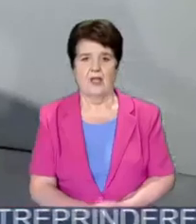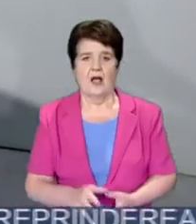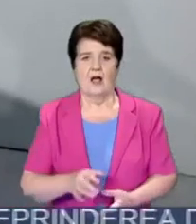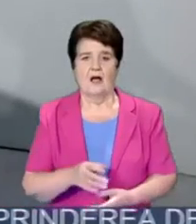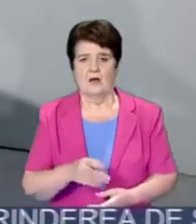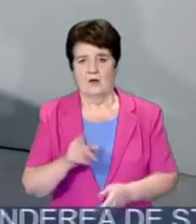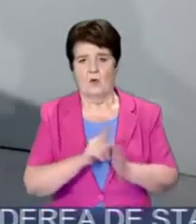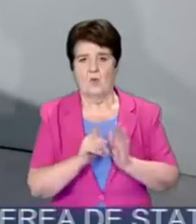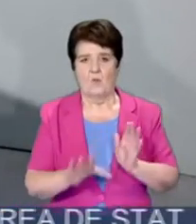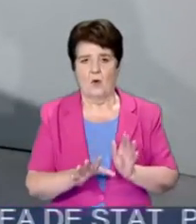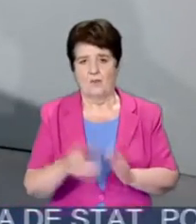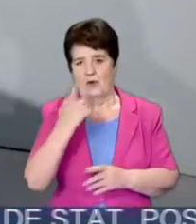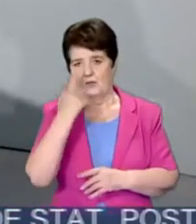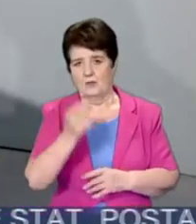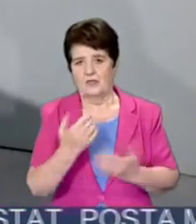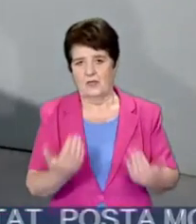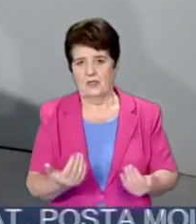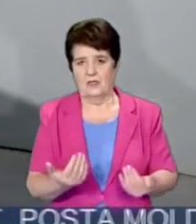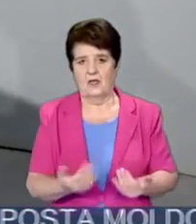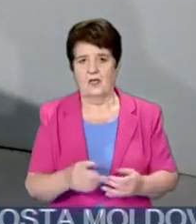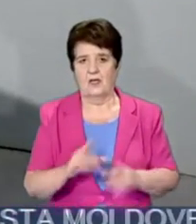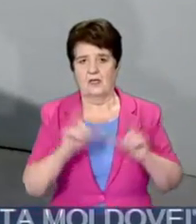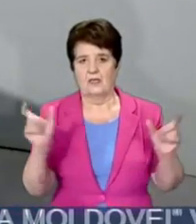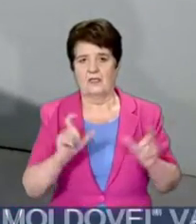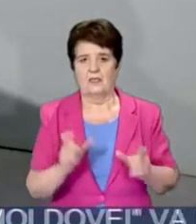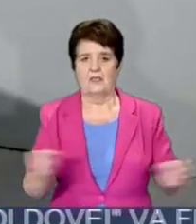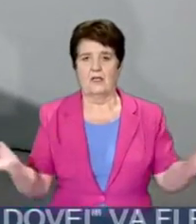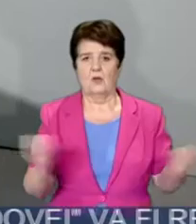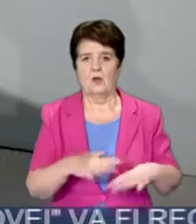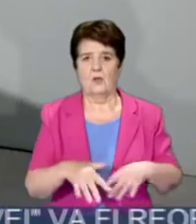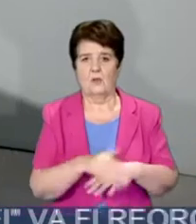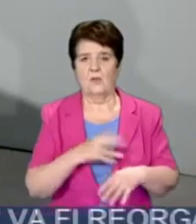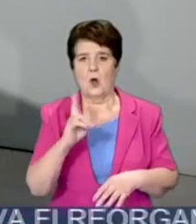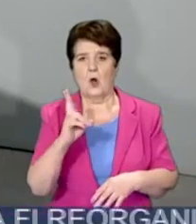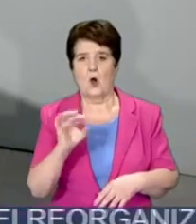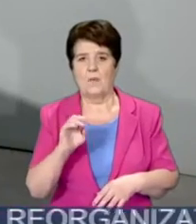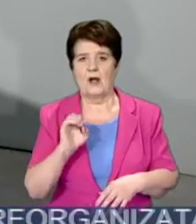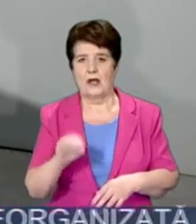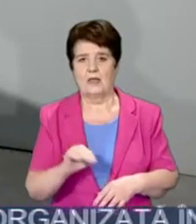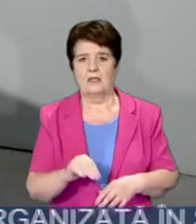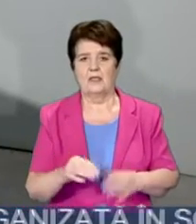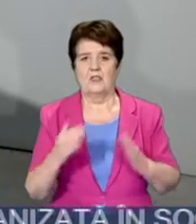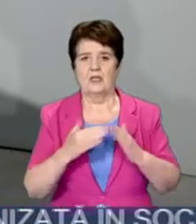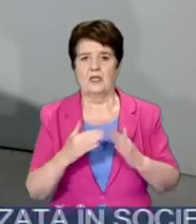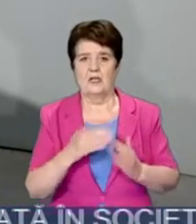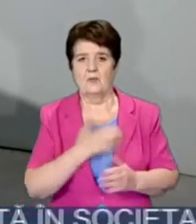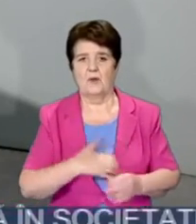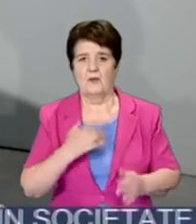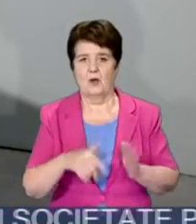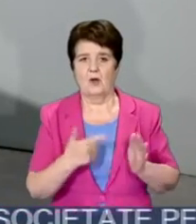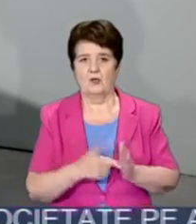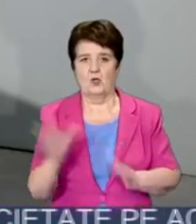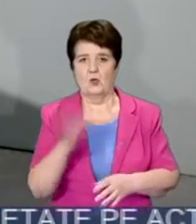Alerte cu bombă false au fost anunțate și la sediul adunării populare din Comrat, dar și în clădirea primăriei orașului.